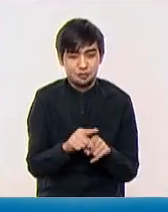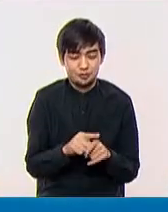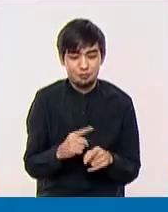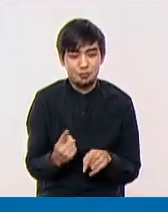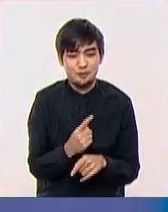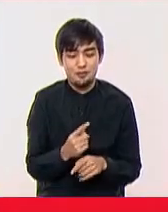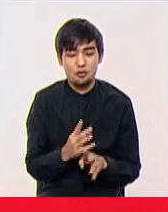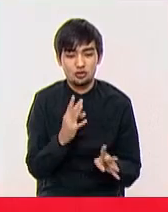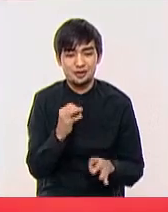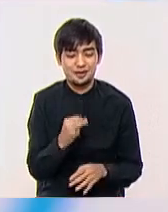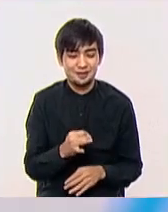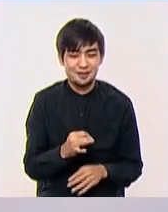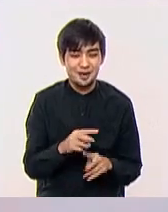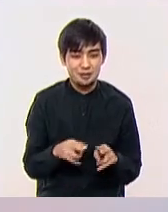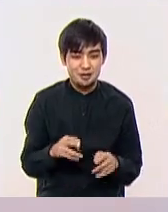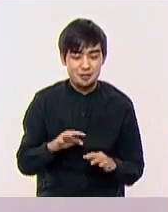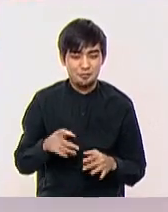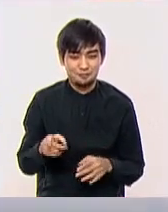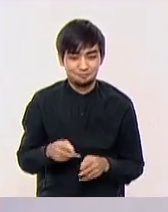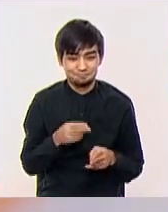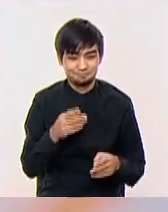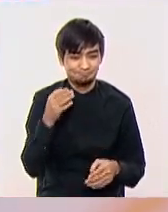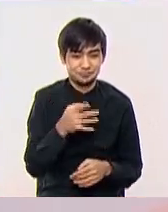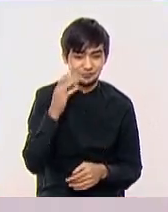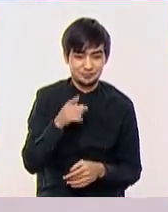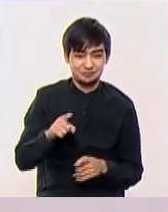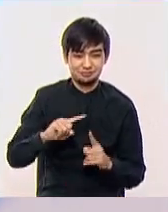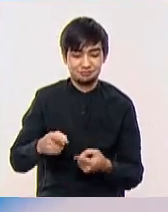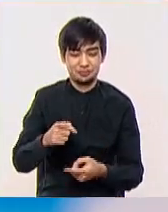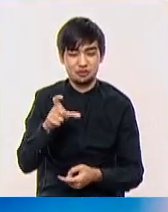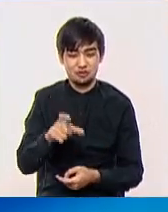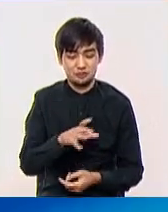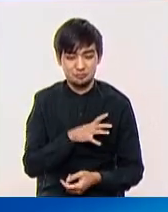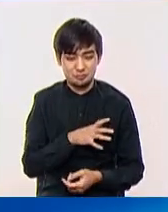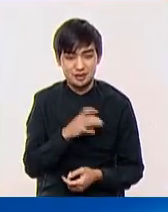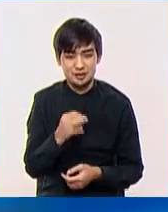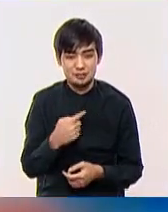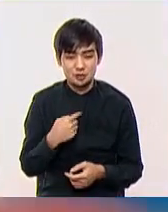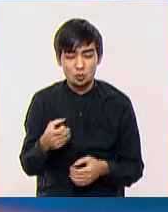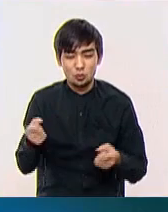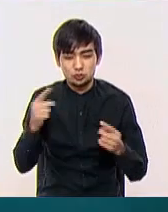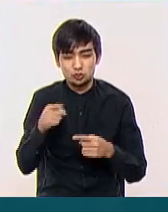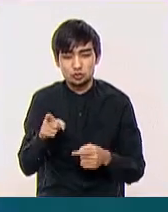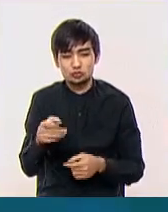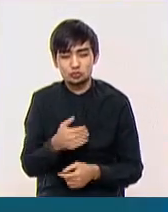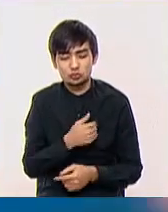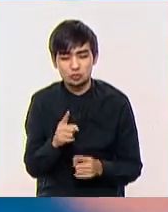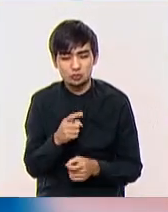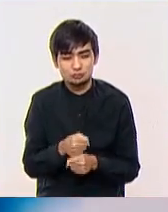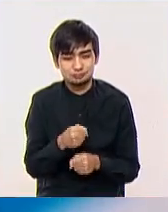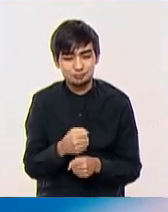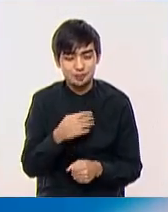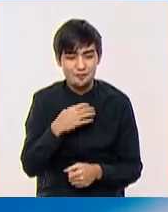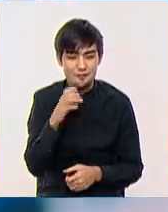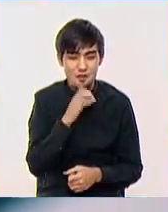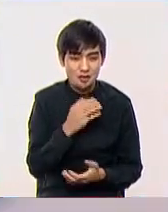Біріншіден. Екіншіден, қылмысқа баға берген кезде, қылмыскерді ұстау кезінде біз қылмыстың ниетін анықтауымыз керек. Ол шын мәнінде